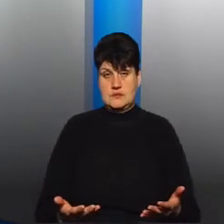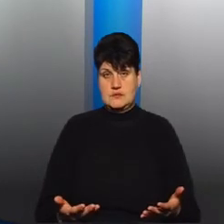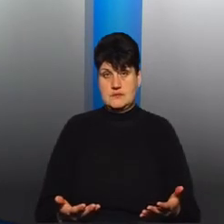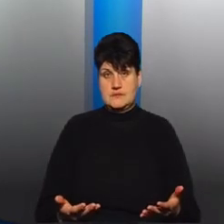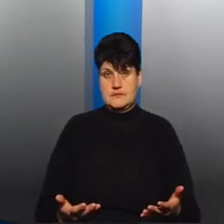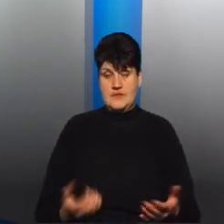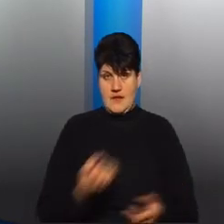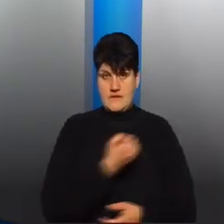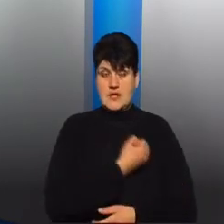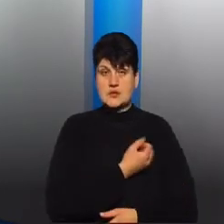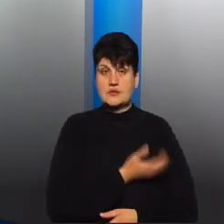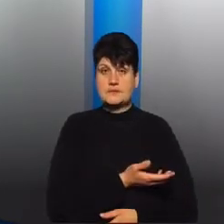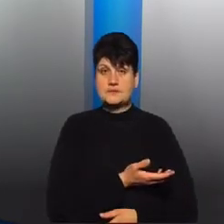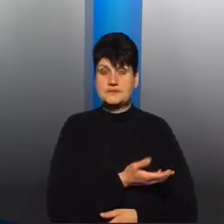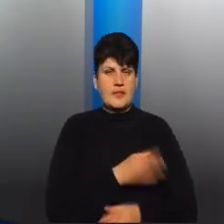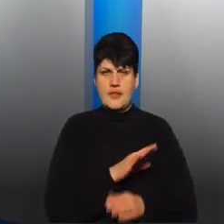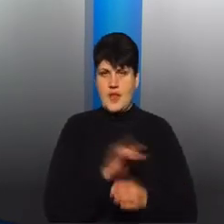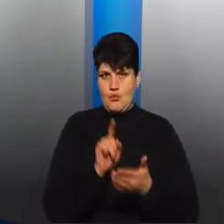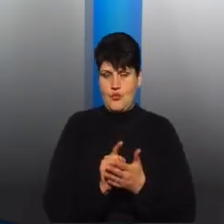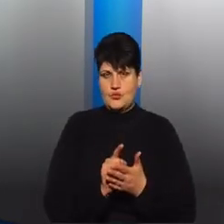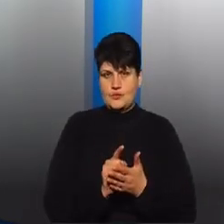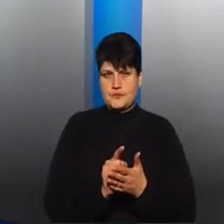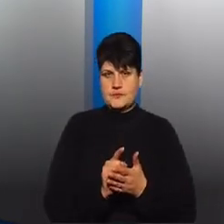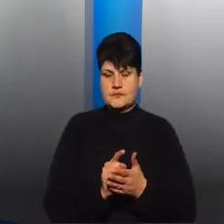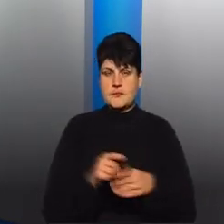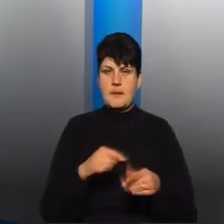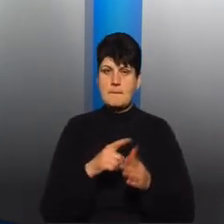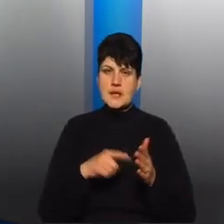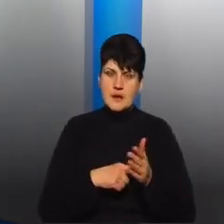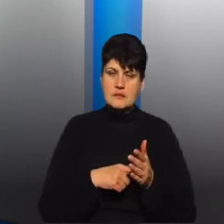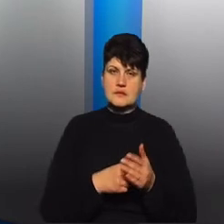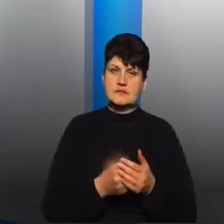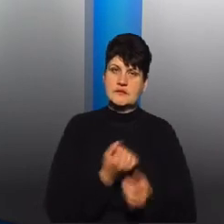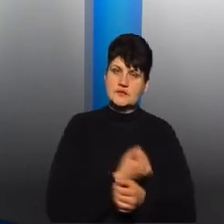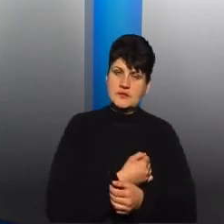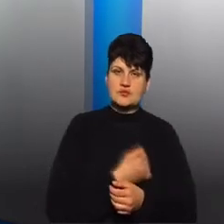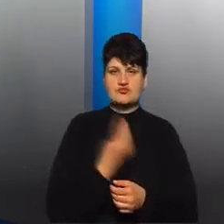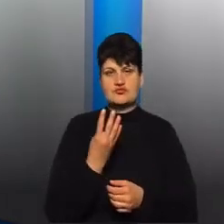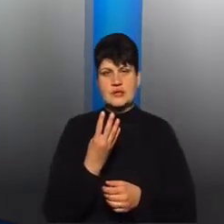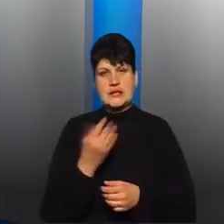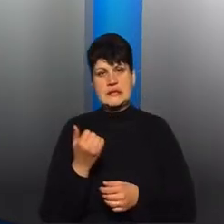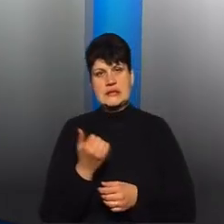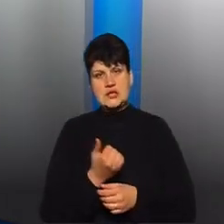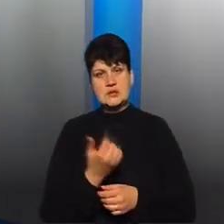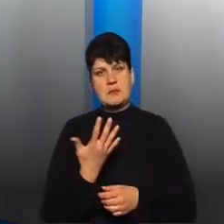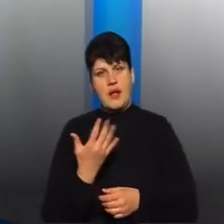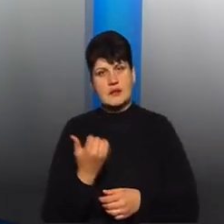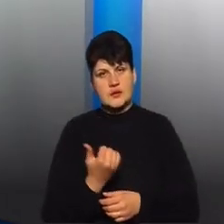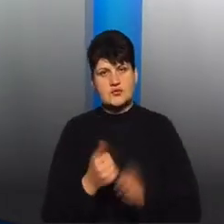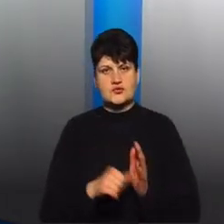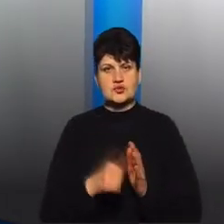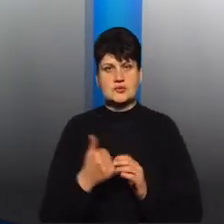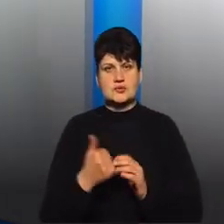провакцинувавшись, а не обов'язково ставити питання вакцинуватися там 4, чи 5, чи 6 тижнів вагітності. Далі було друге